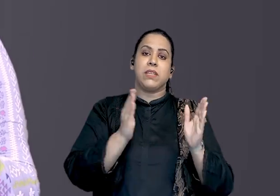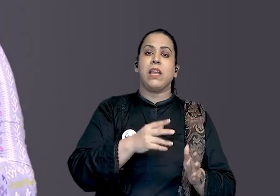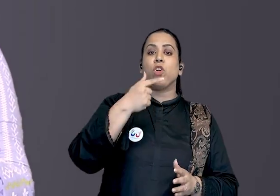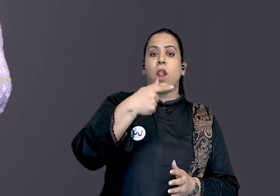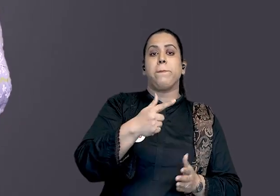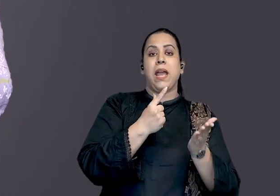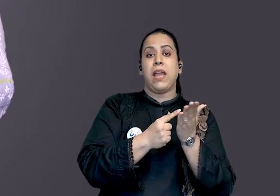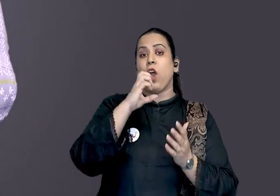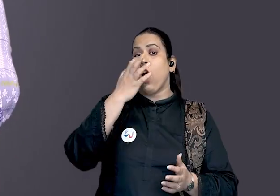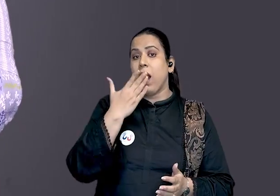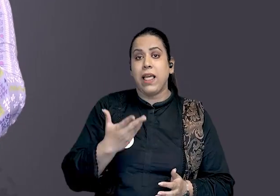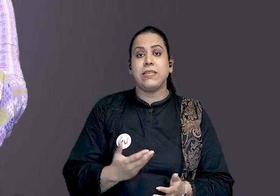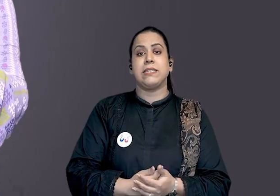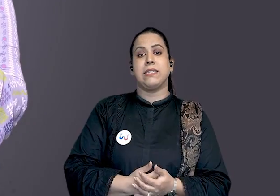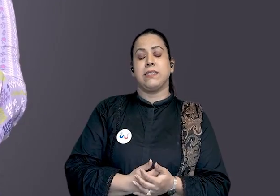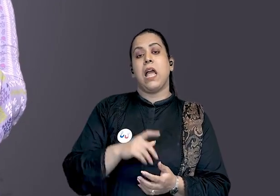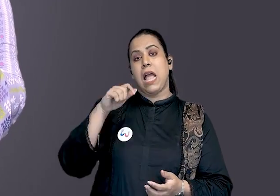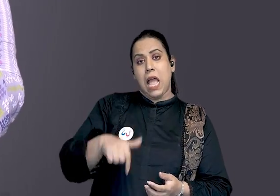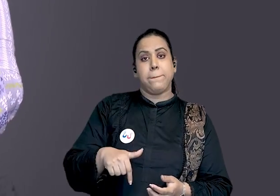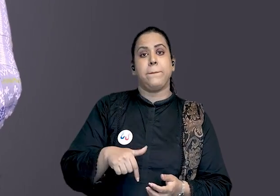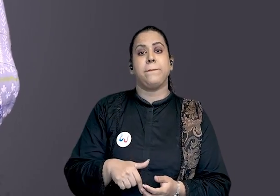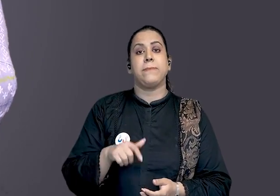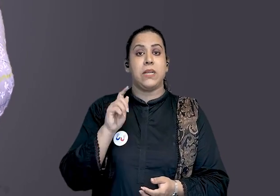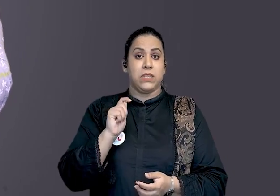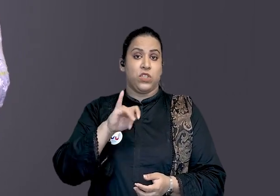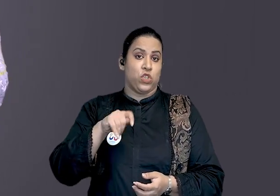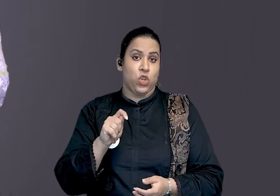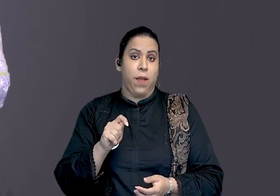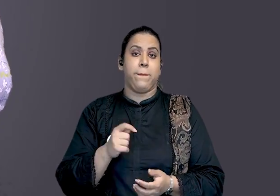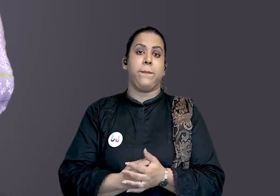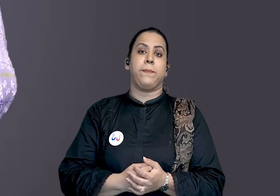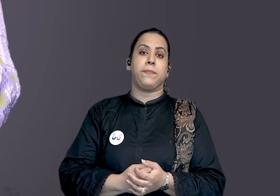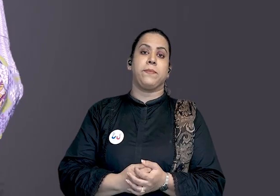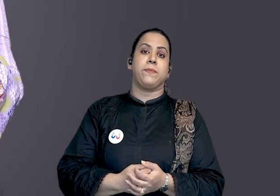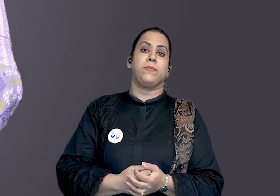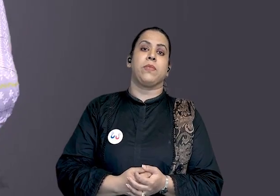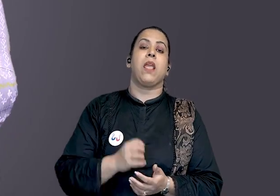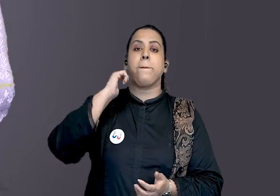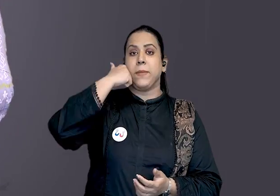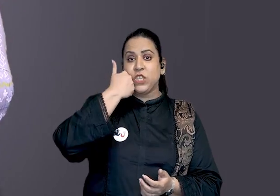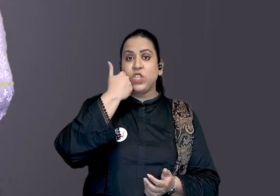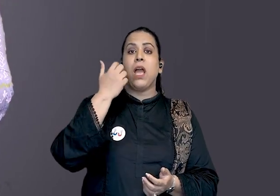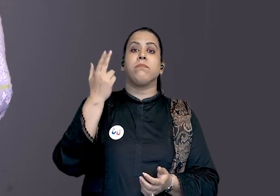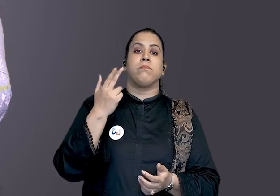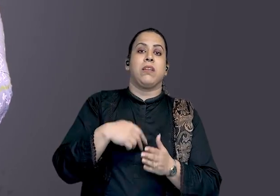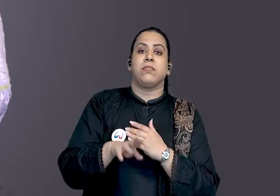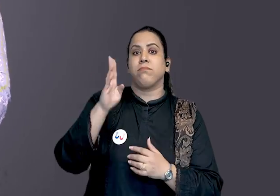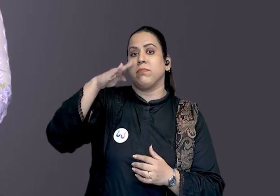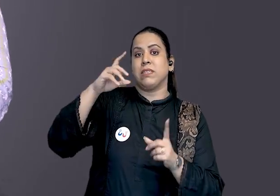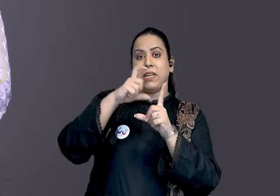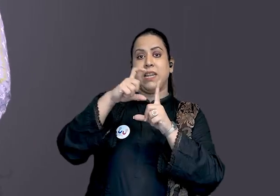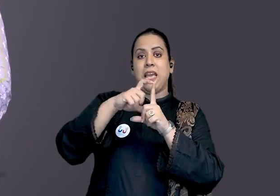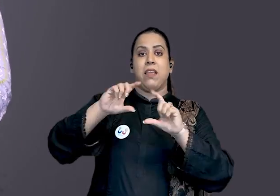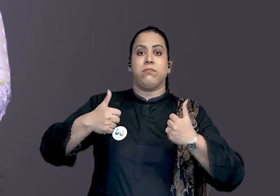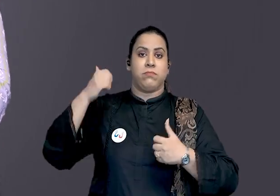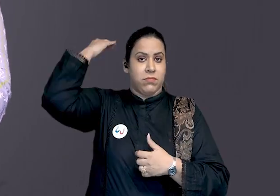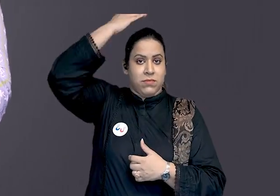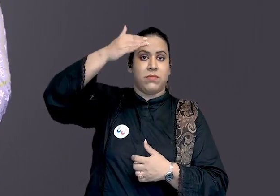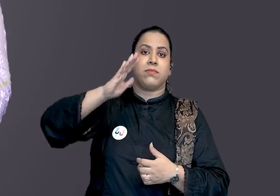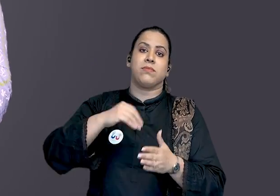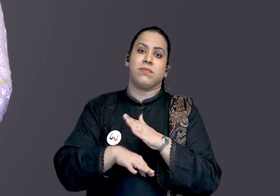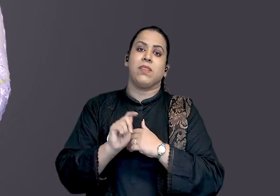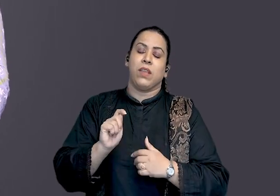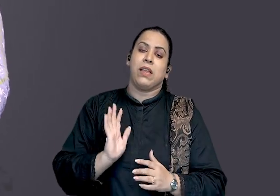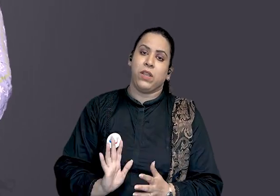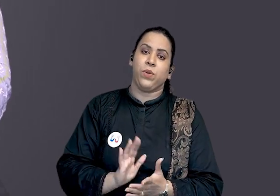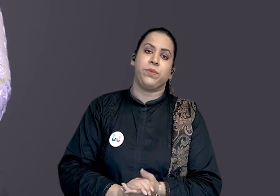टू LCW एंड देन पंजाब यूनिवर्सिटी, देन गुलबर्ग कॉलेज, और उसके बाद जो है अब मेरी जो इस वक्त करंट पोस्टिंग है